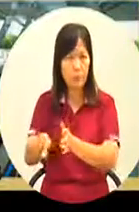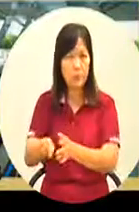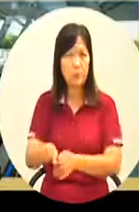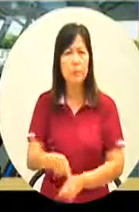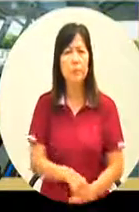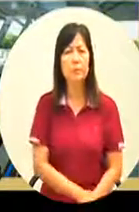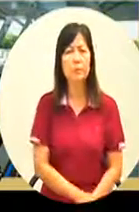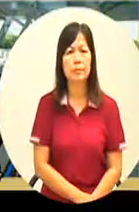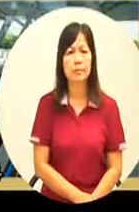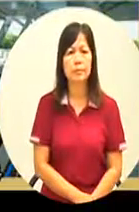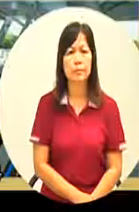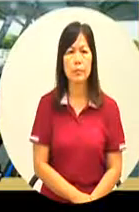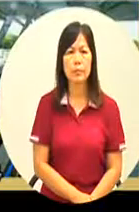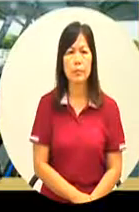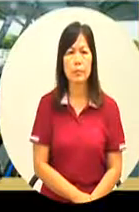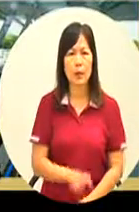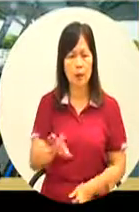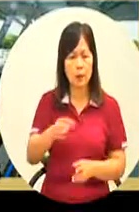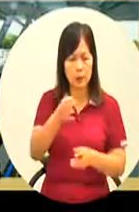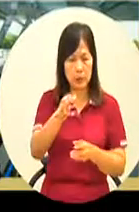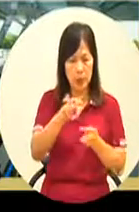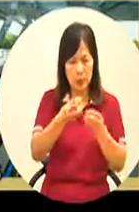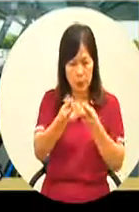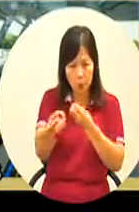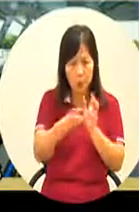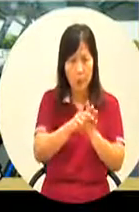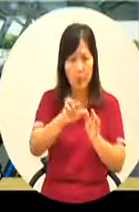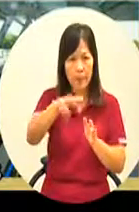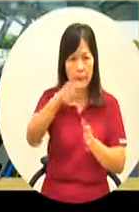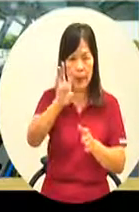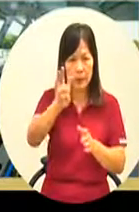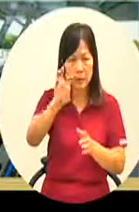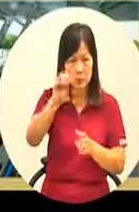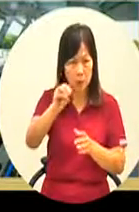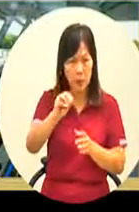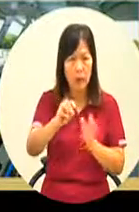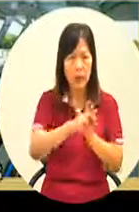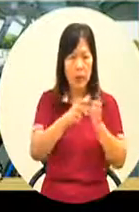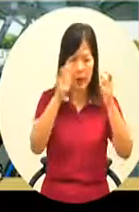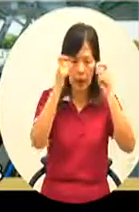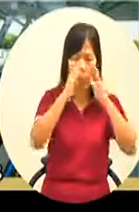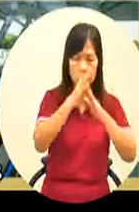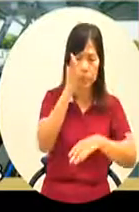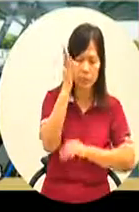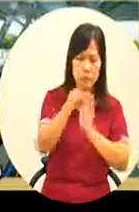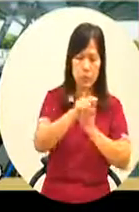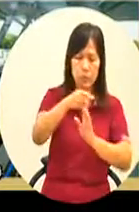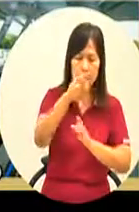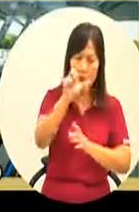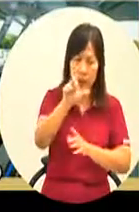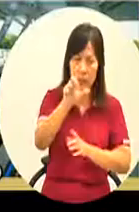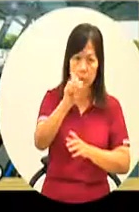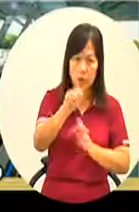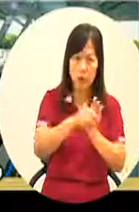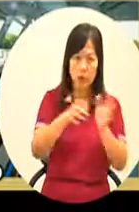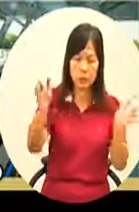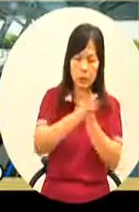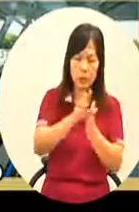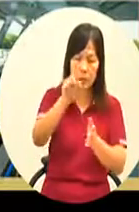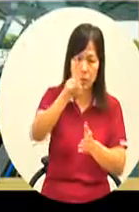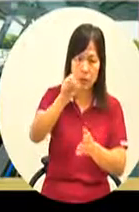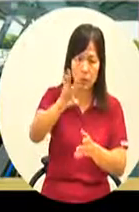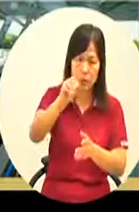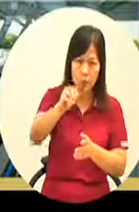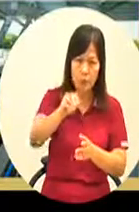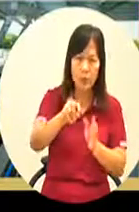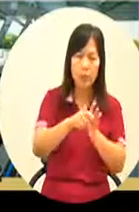有哦提拨840万，啊，咱高雄市政府自筹160，所以全部1000万，1000万